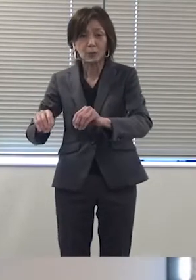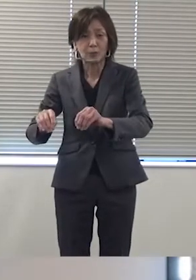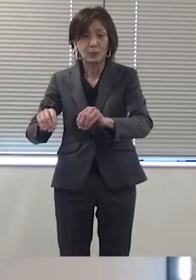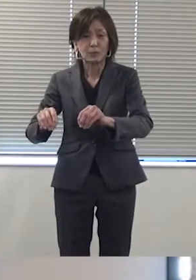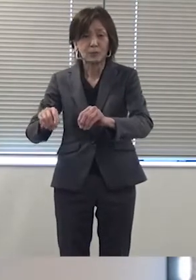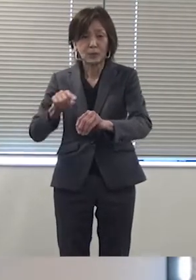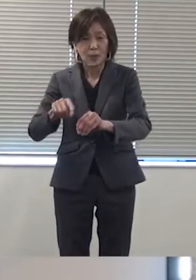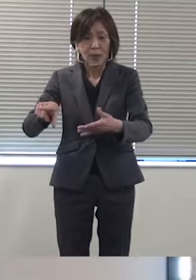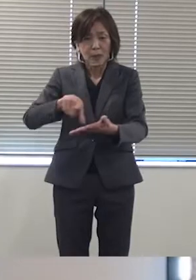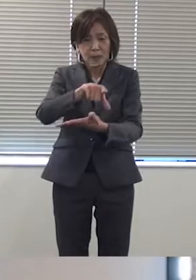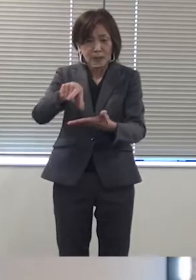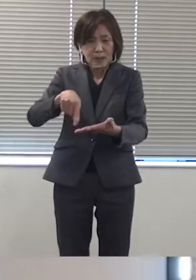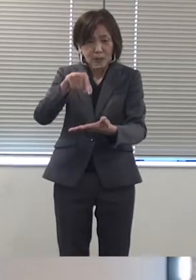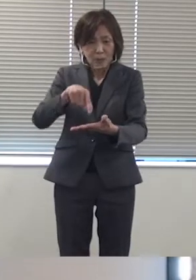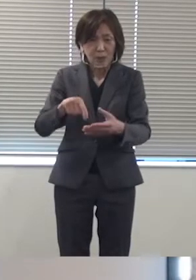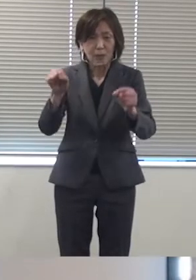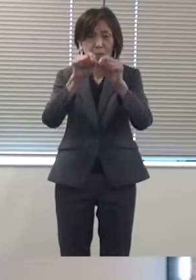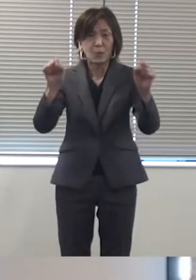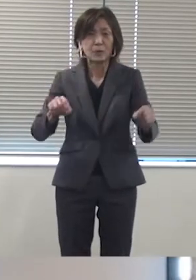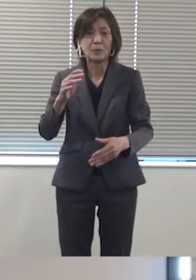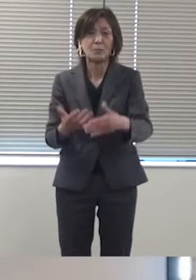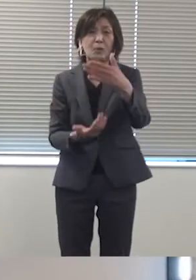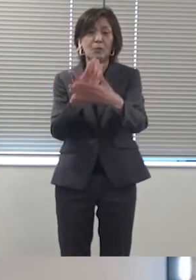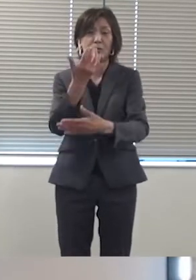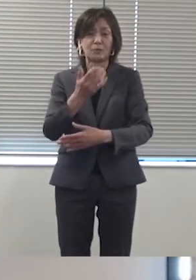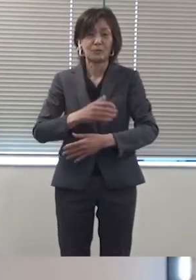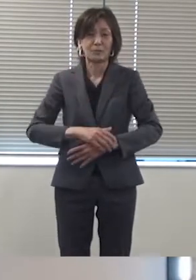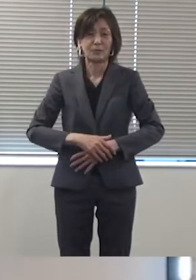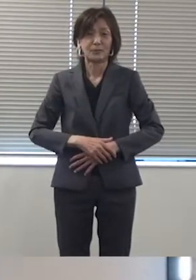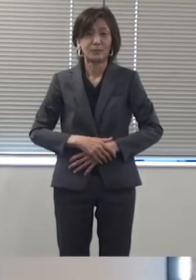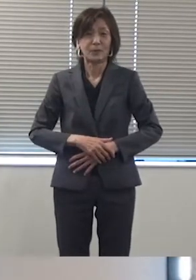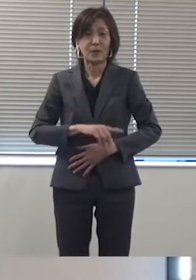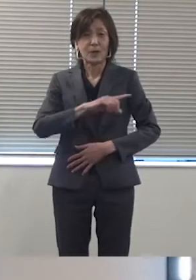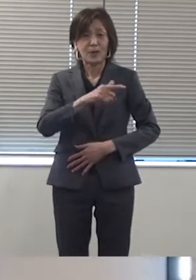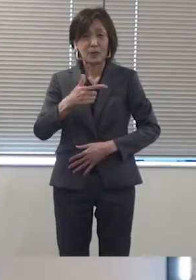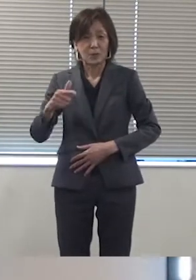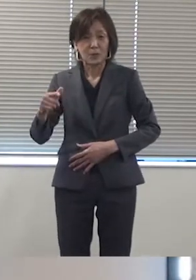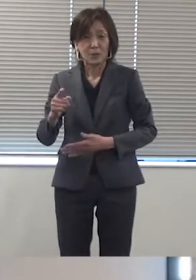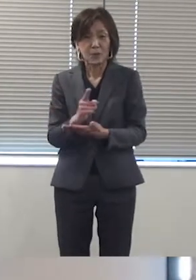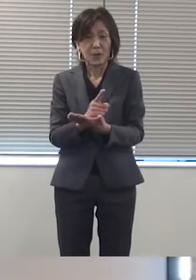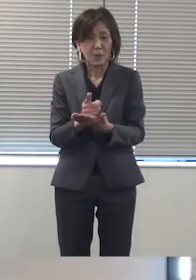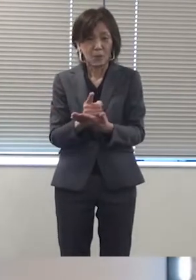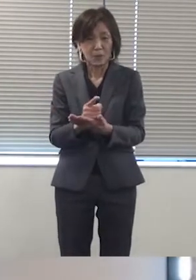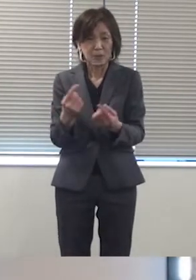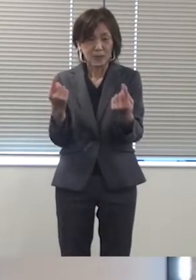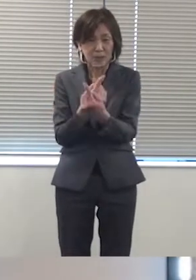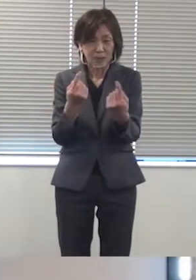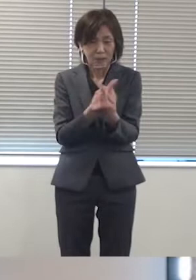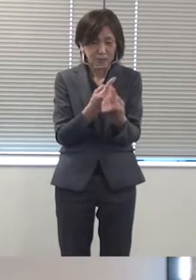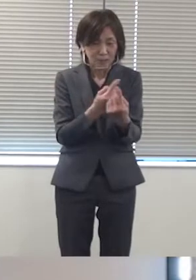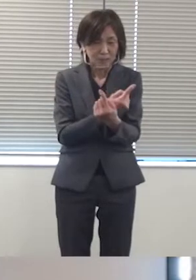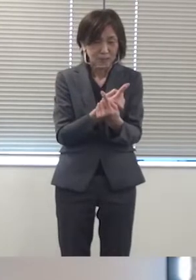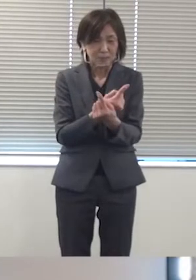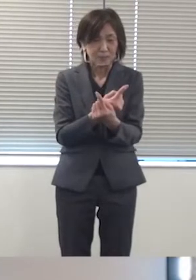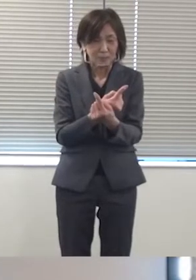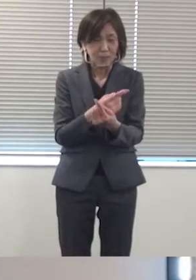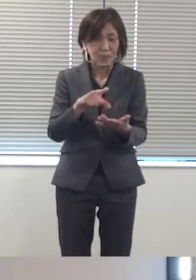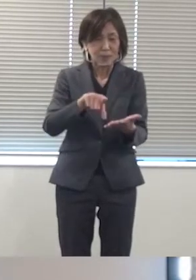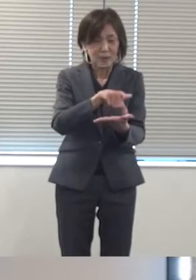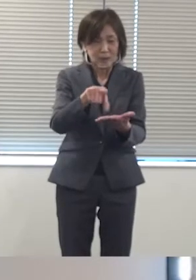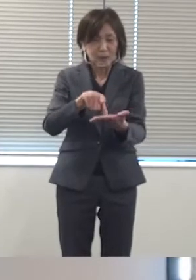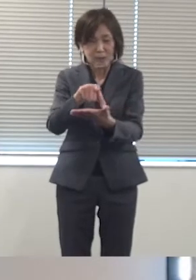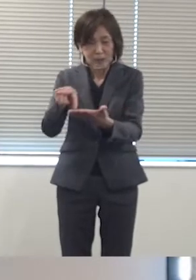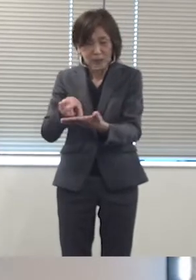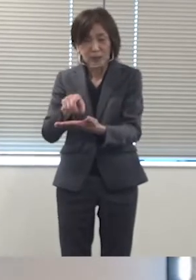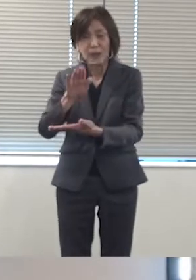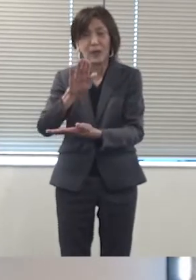迫られたり、いろいろしているのはどこの地域でもあるので、結局地域と ある意味、まあ、